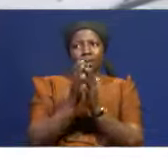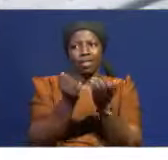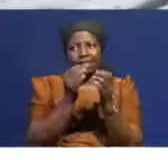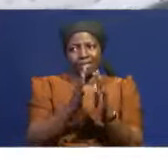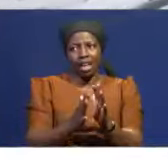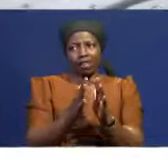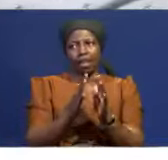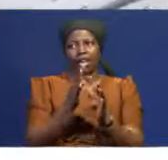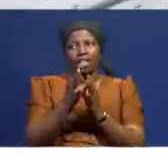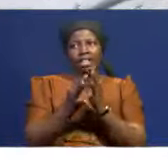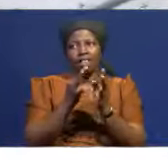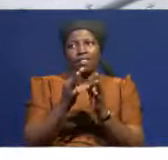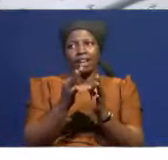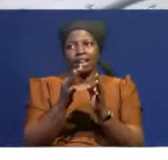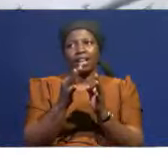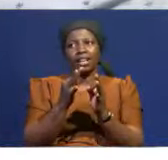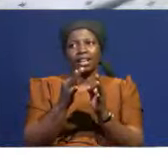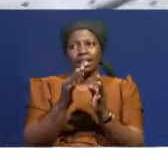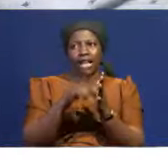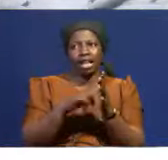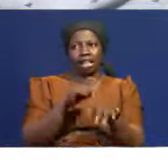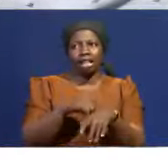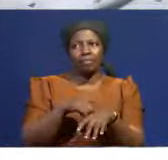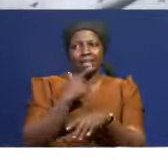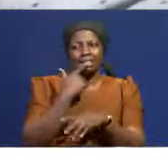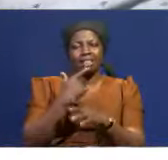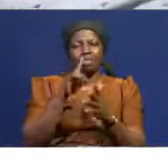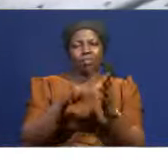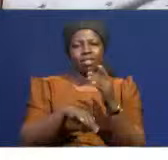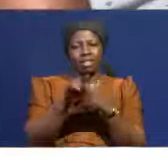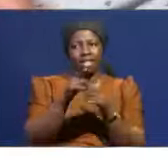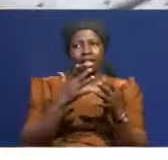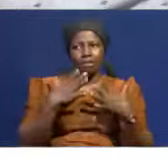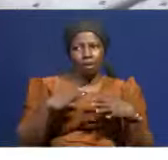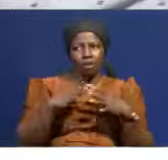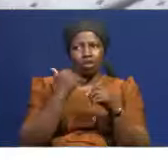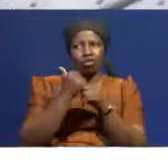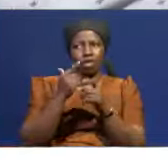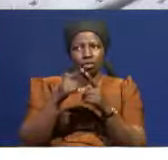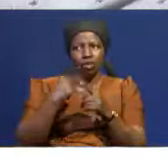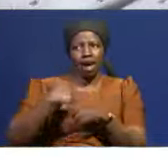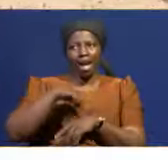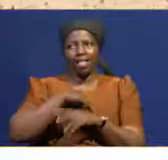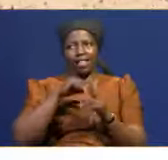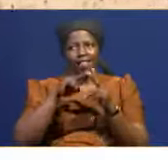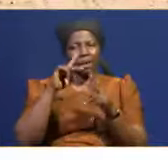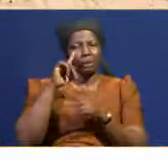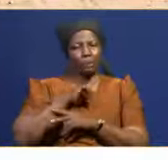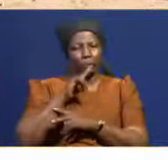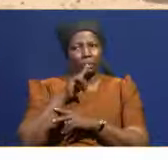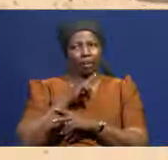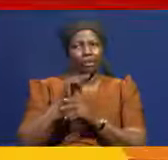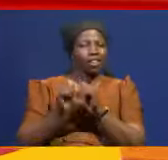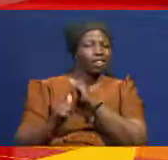nikisema whatever these guys are doing to us, it's very heinous and we refuse to be abducted as women.